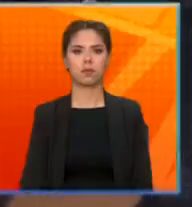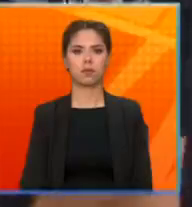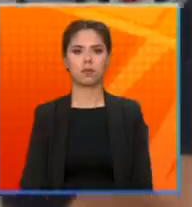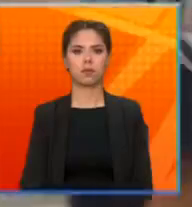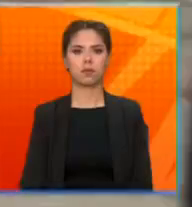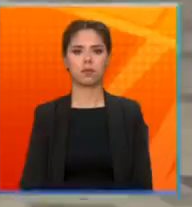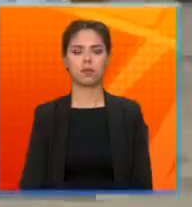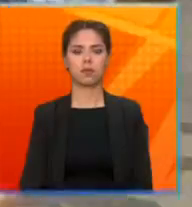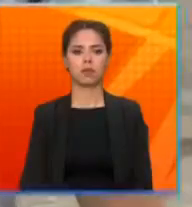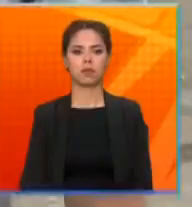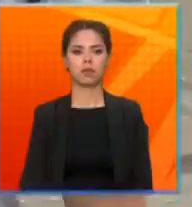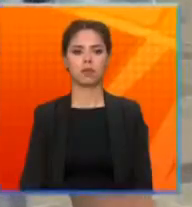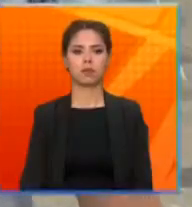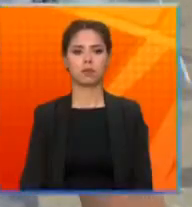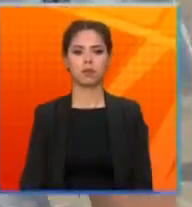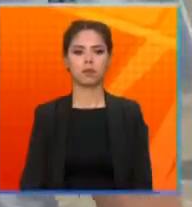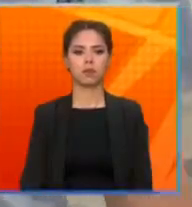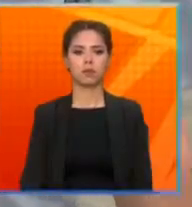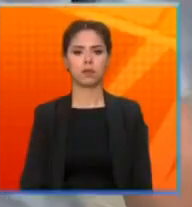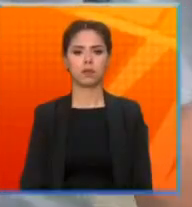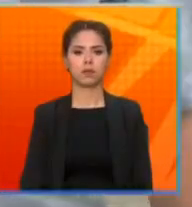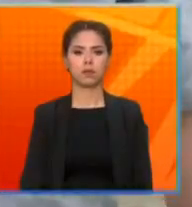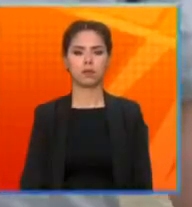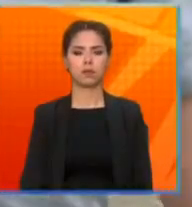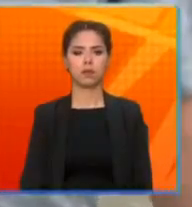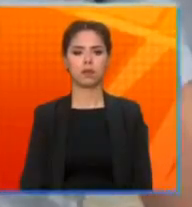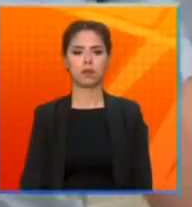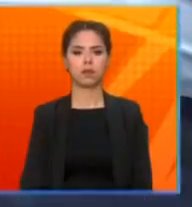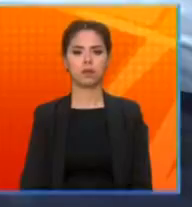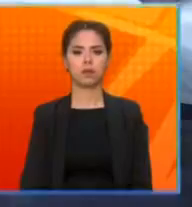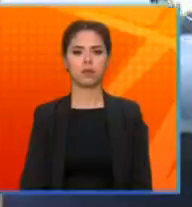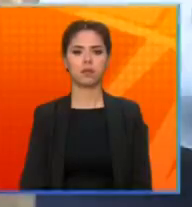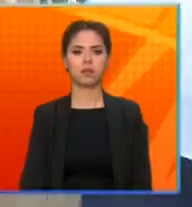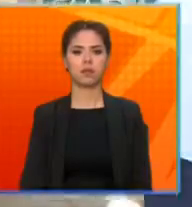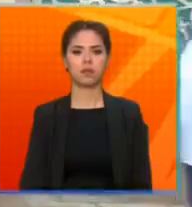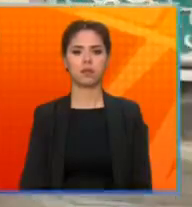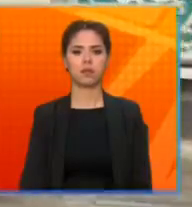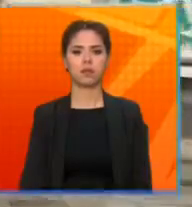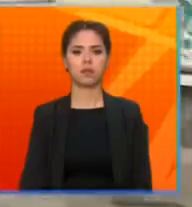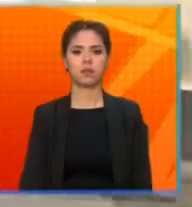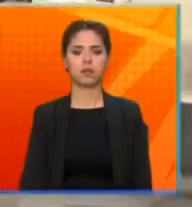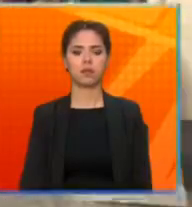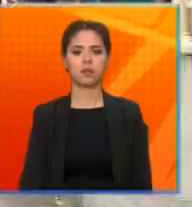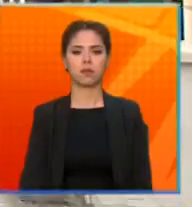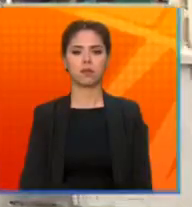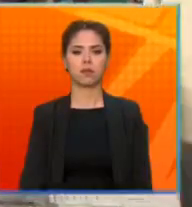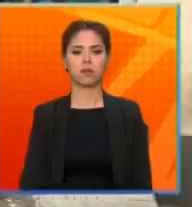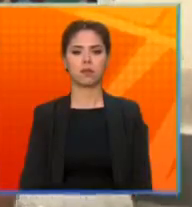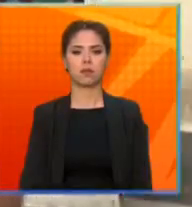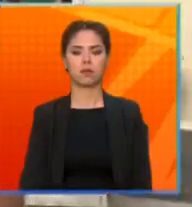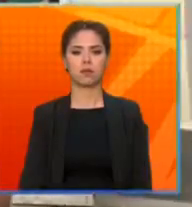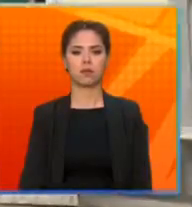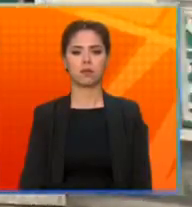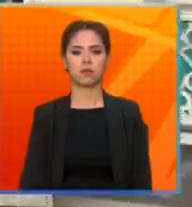3700 var mıydı Evde Kaldı Efendim maske takmadığı için 3 bin 150 lira ceza yazacağız unuttum ya evde